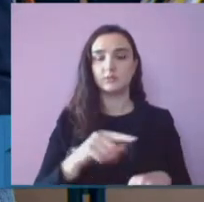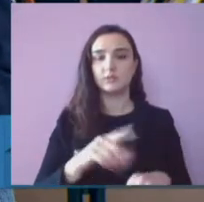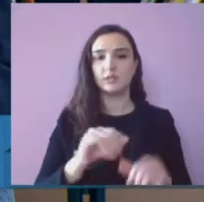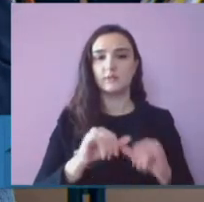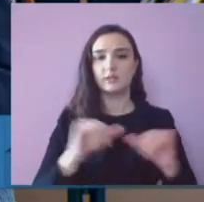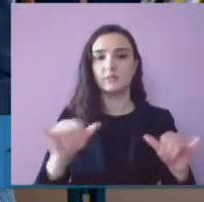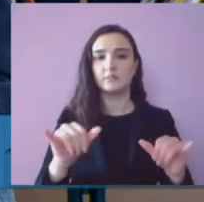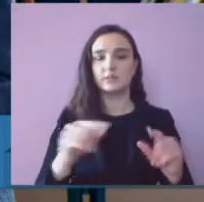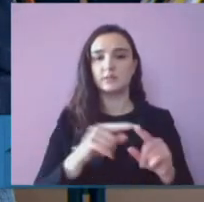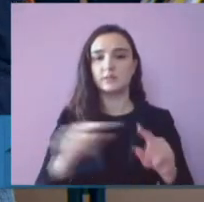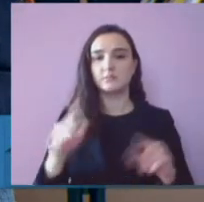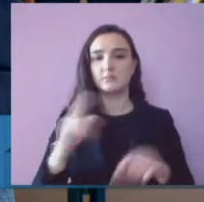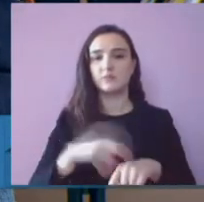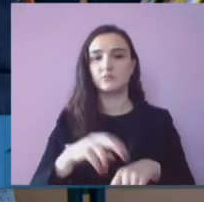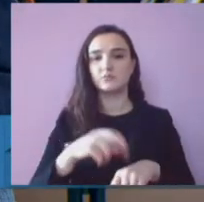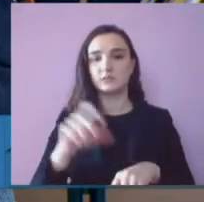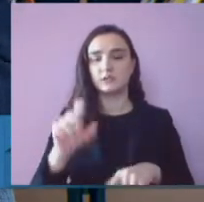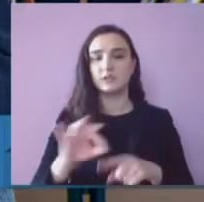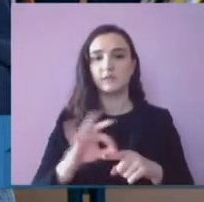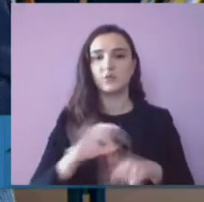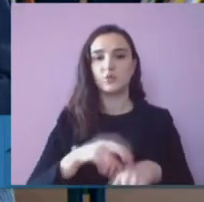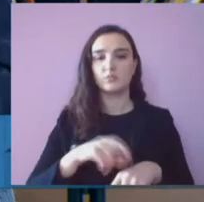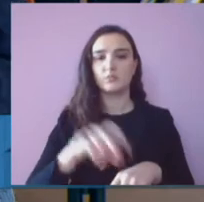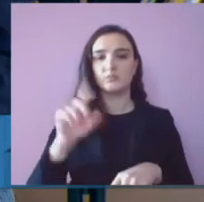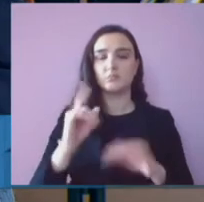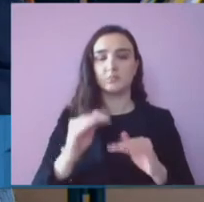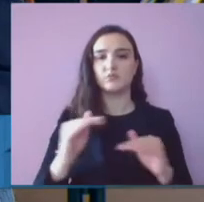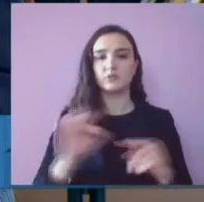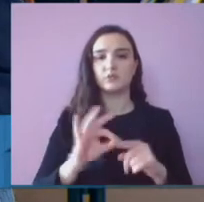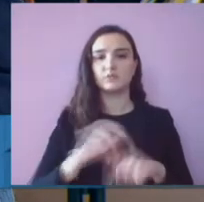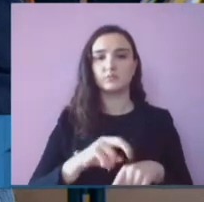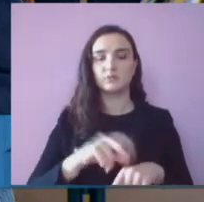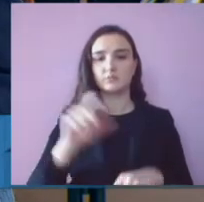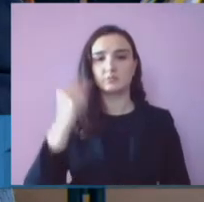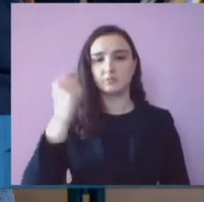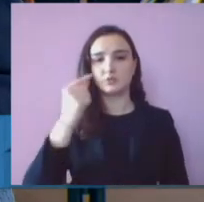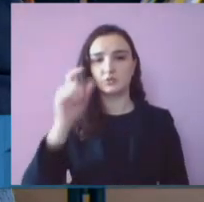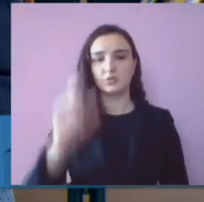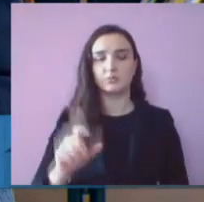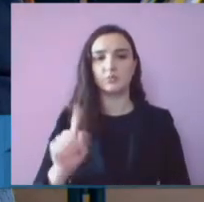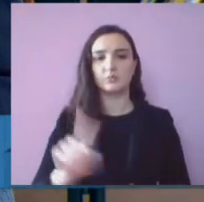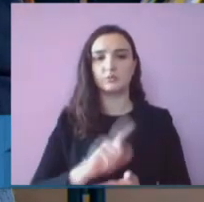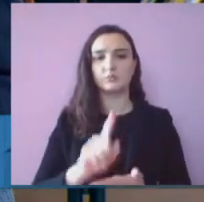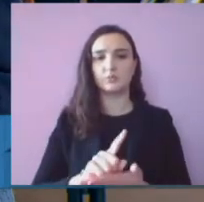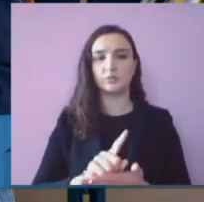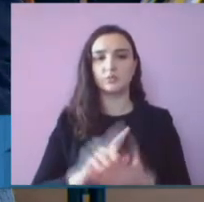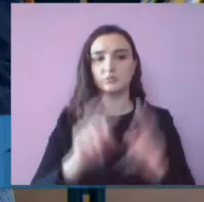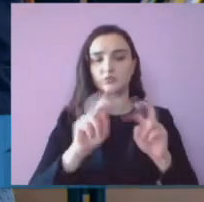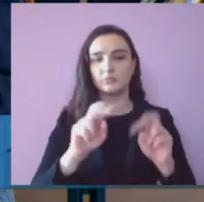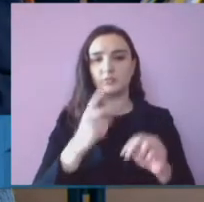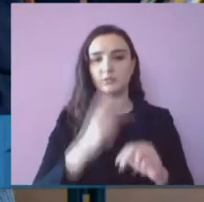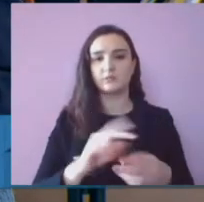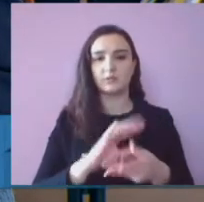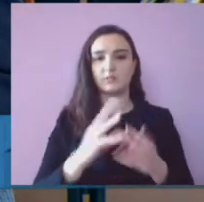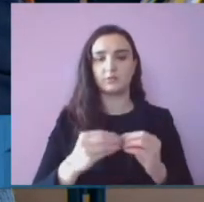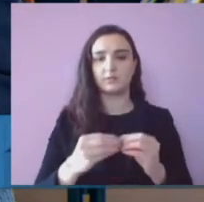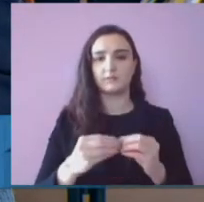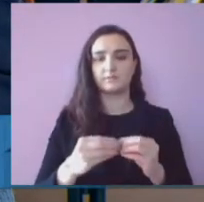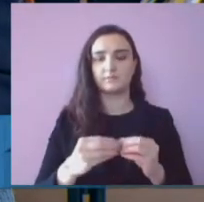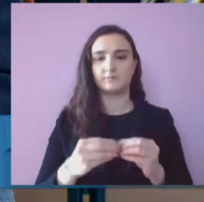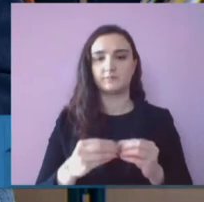პედიატრმა, შესაძლებელია ნევროლოგმა ბავშვთა, ნევროლოგმა და ფსიქოლოგმა ბავშვთა აუცილებლად, რომ შეფასდეს ეს ყველაფერი,